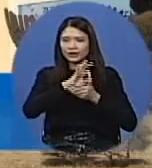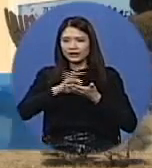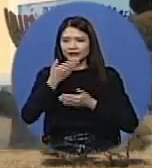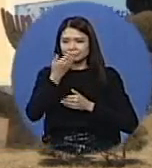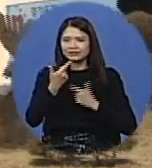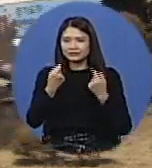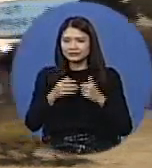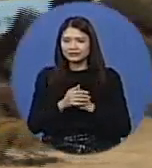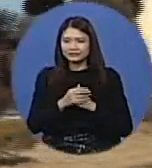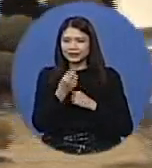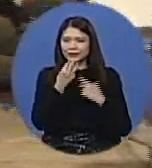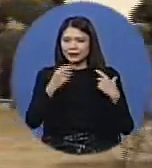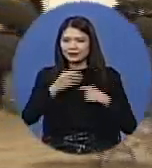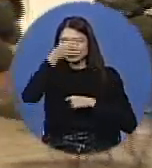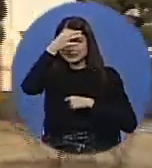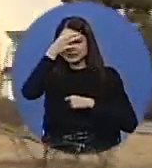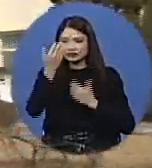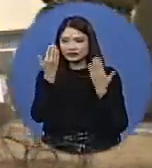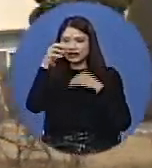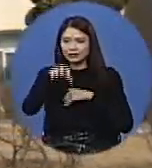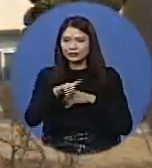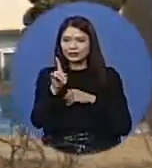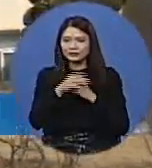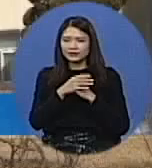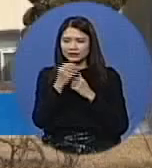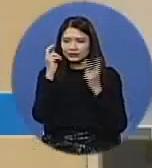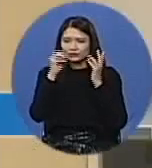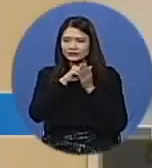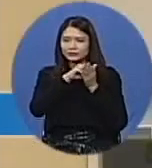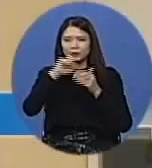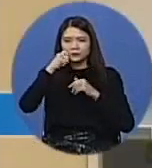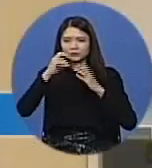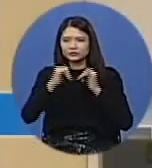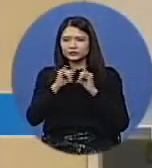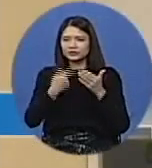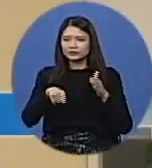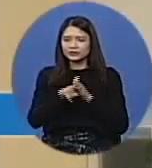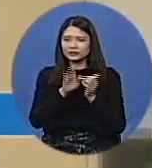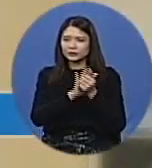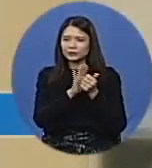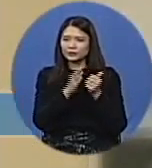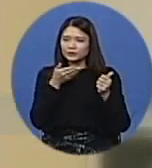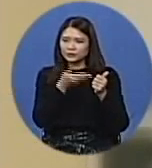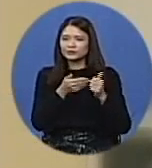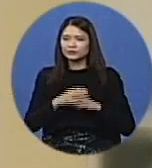것이거든요. 경기도 기술학교가 취업에 어려움을 겪는 도민들에게 조력자가 돼주고 있습니다.